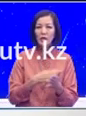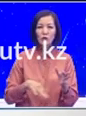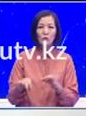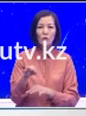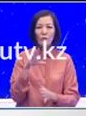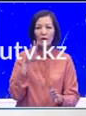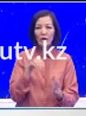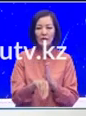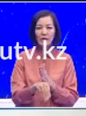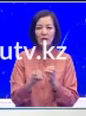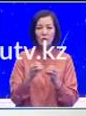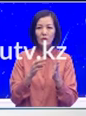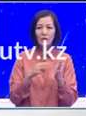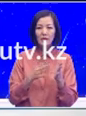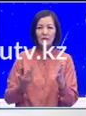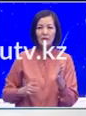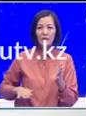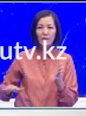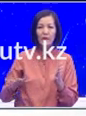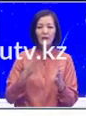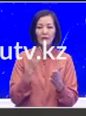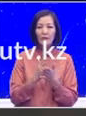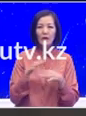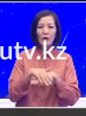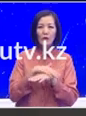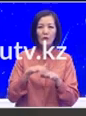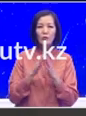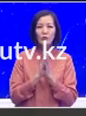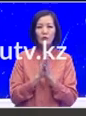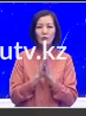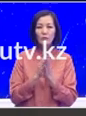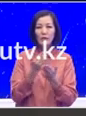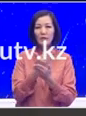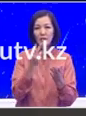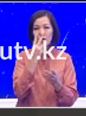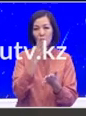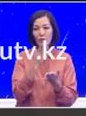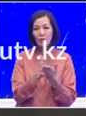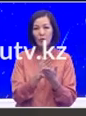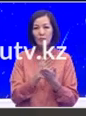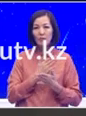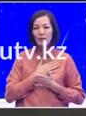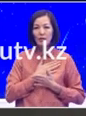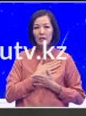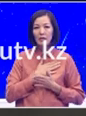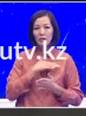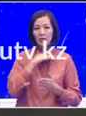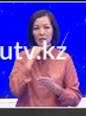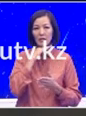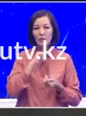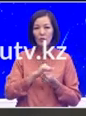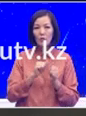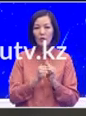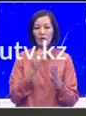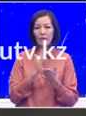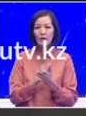енгізілген 18 елді мекен бар. Менің осы аймақ тұрғындарына өтінішім бар. Сіздер көріп отырсыздар. Менің артында жеткілікті мөлшерде көмір бар.